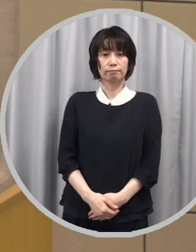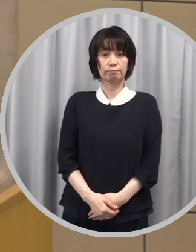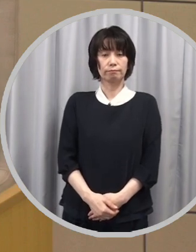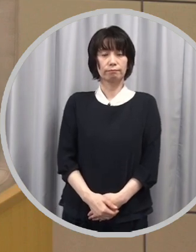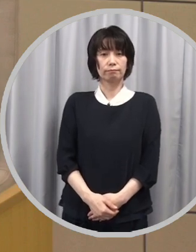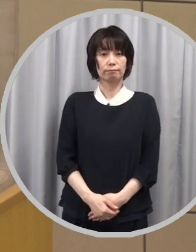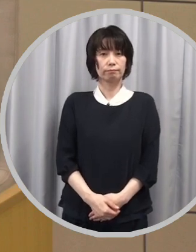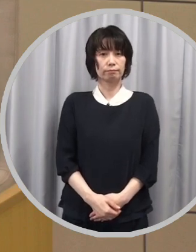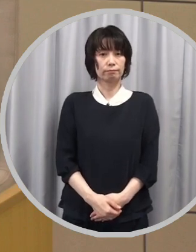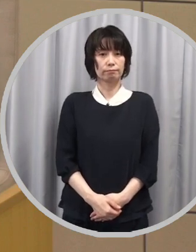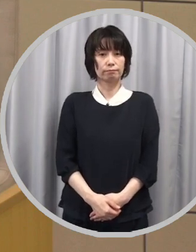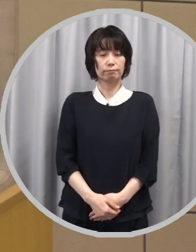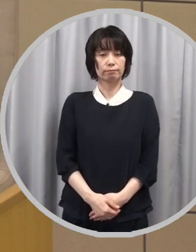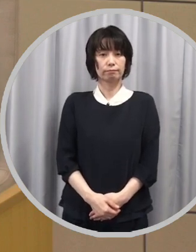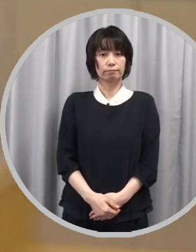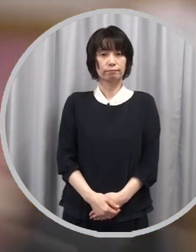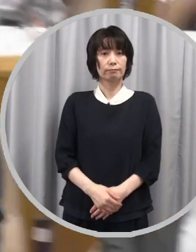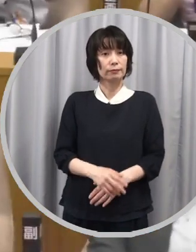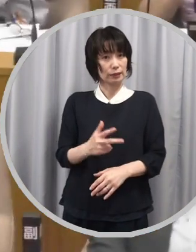加藤市長、